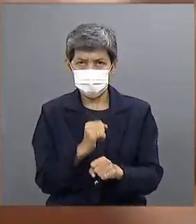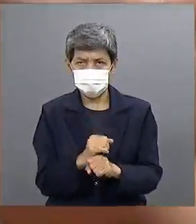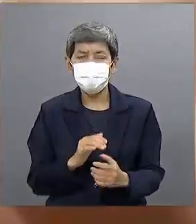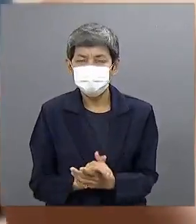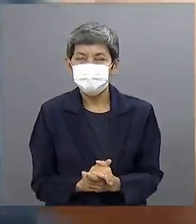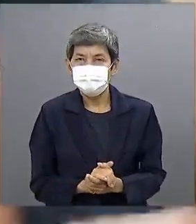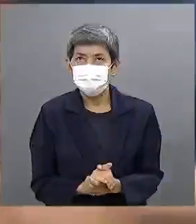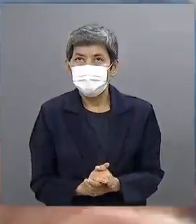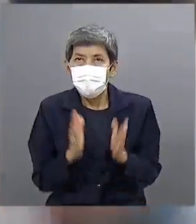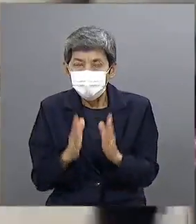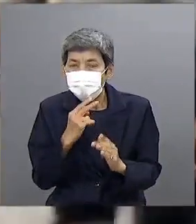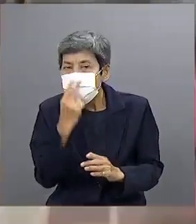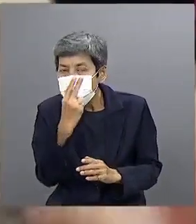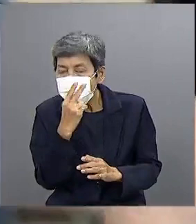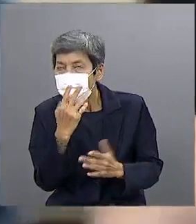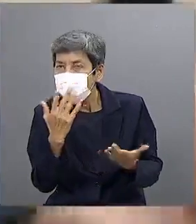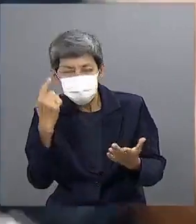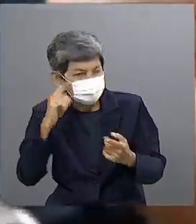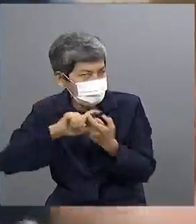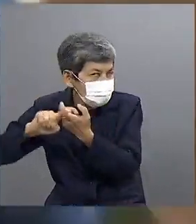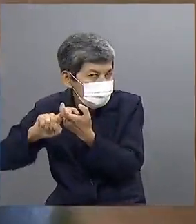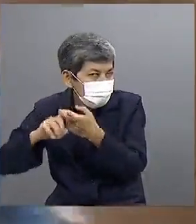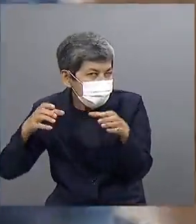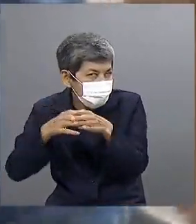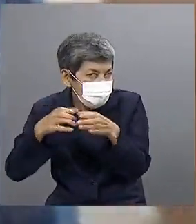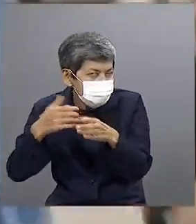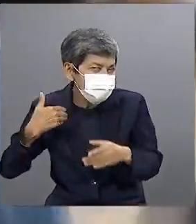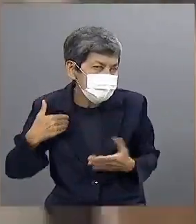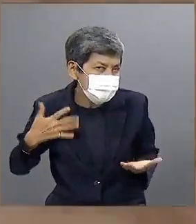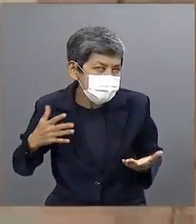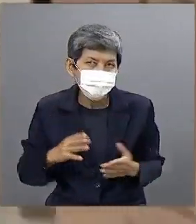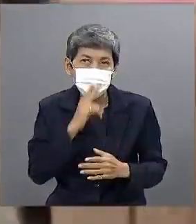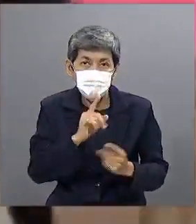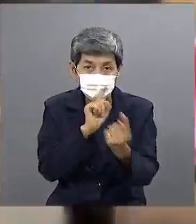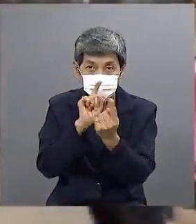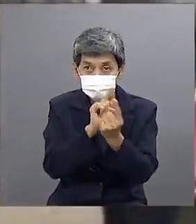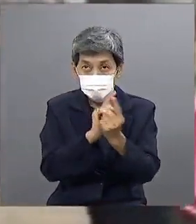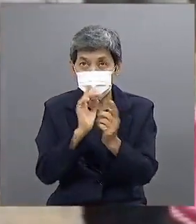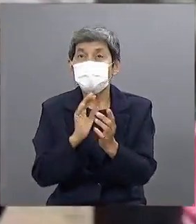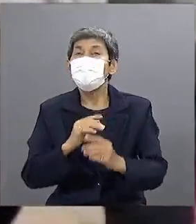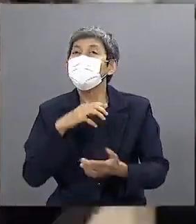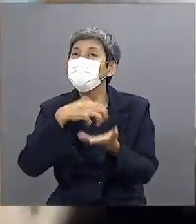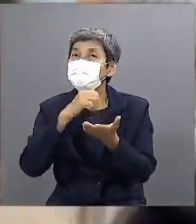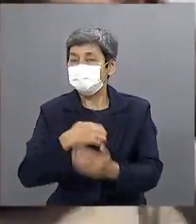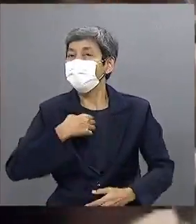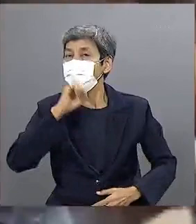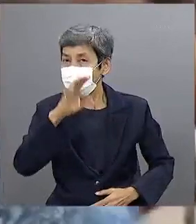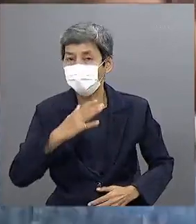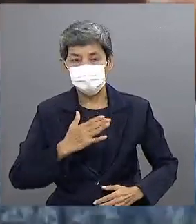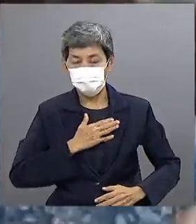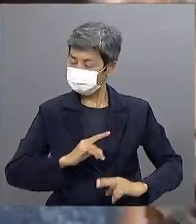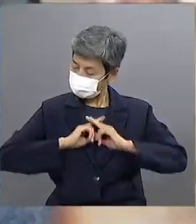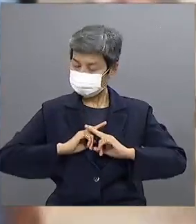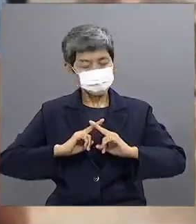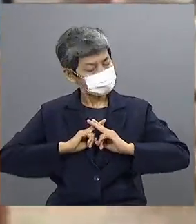อาจจะเชื่อว่าแฝงอยู ่โอ้ดีดีครับ เวลาออกไปถ้าเกิดมีคนสัมภาษณ์ทางสดก็ต้องบอกว่าผมอิสระ อิสระครับ ต้องยืนยันนะค